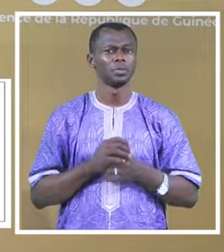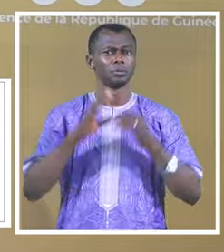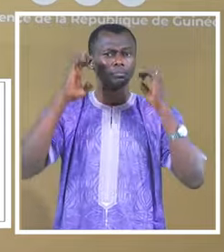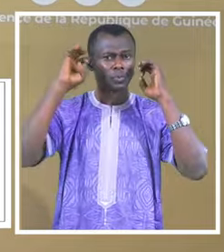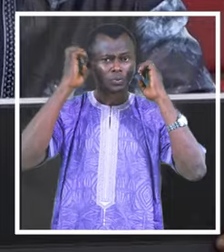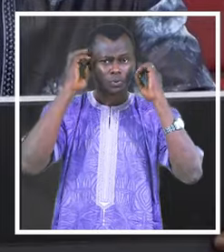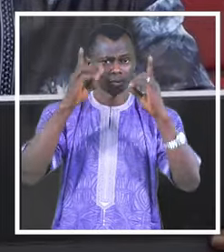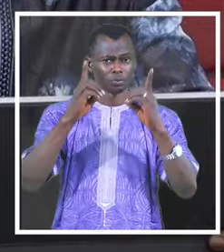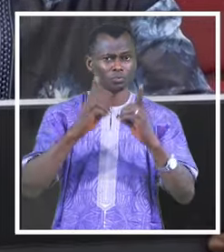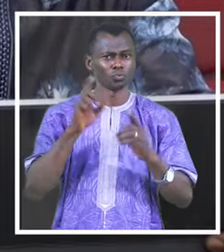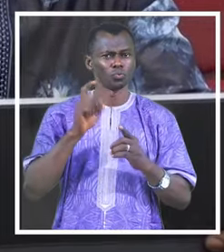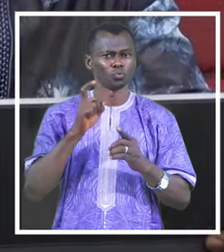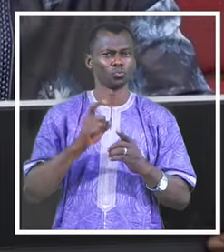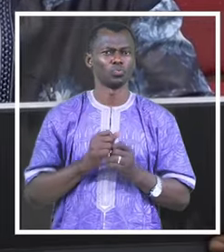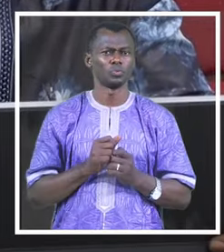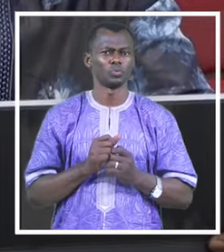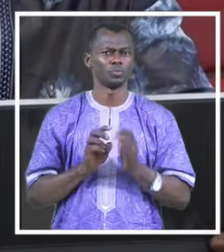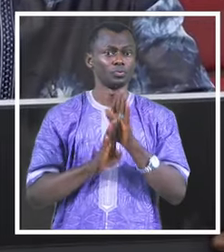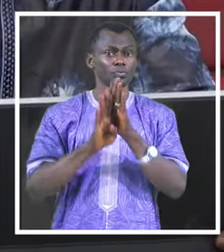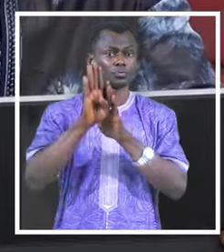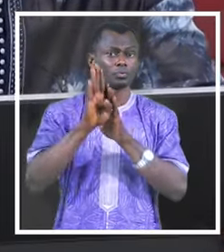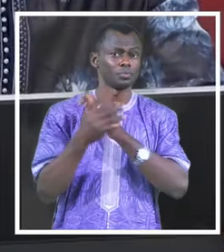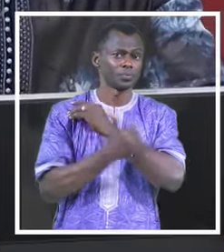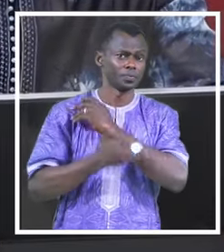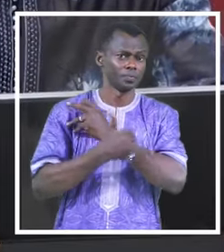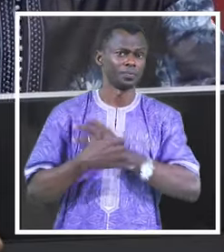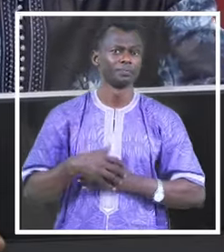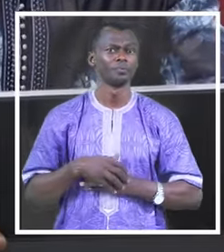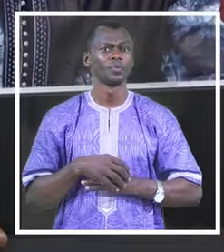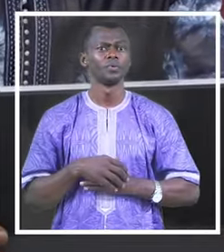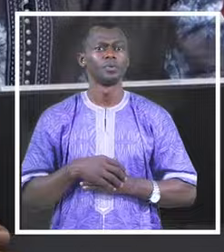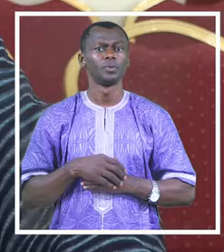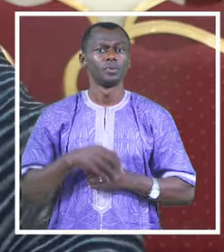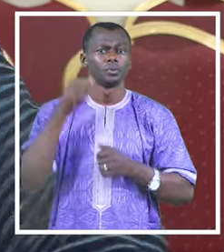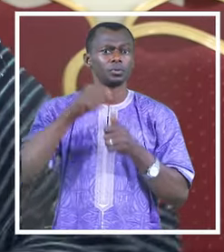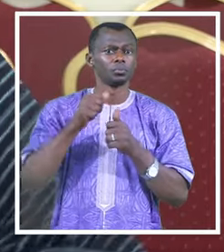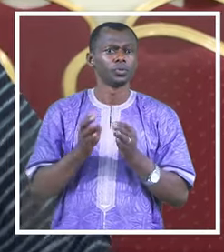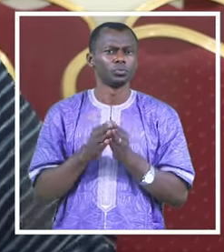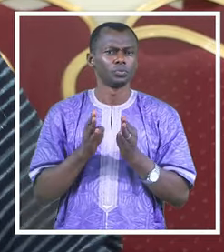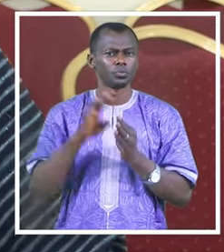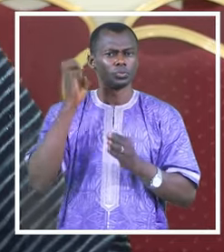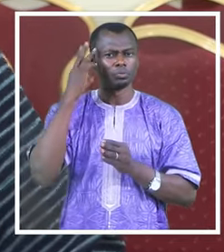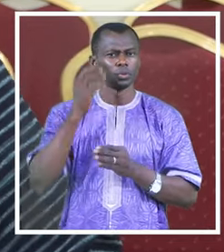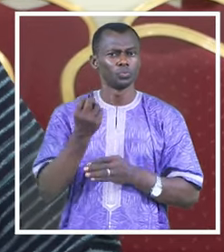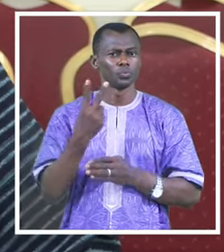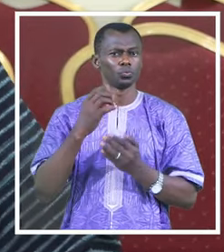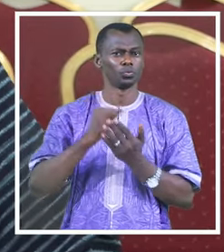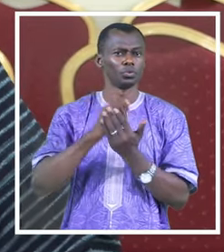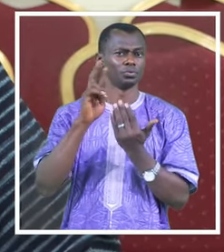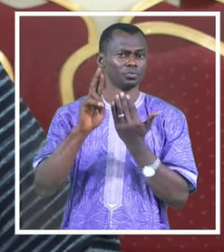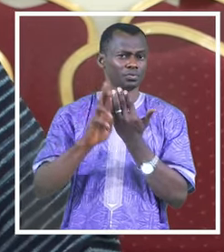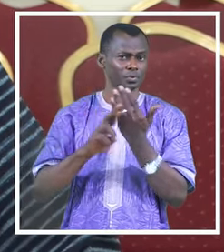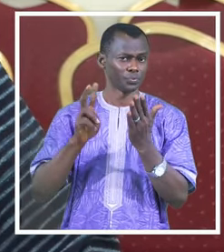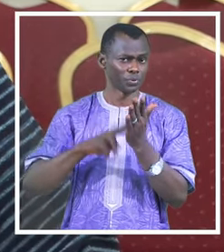en place de l'école prytanée militaire, lycée et polytechnique. Dans ce cadre, il a demandé au ministre